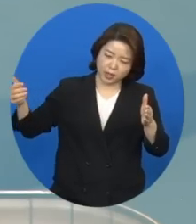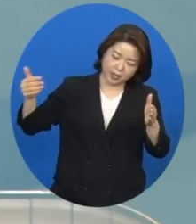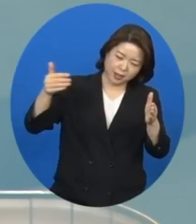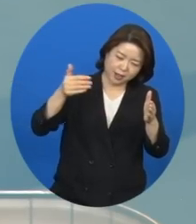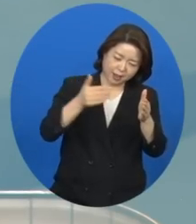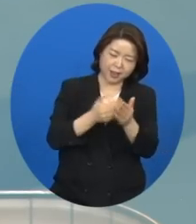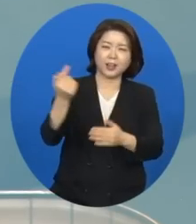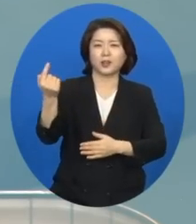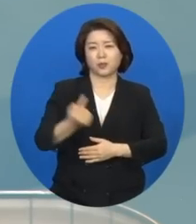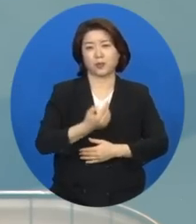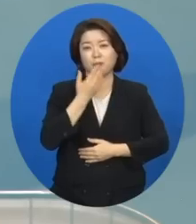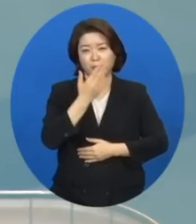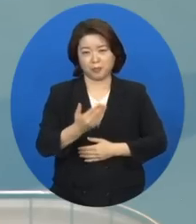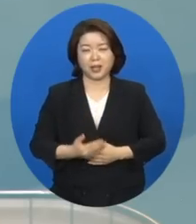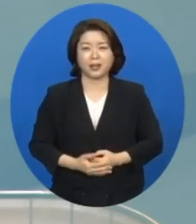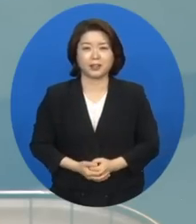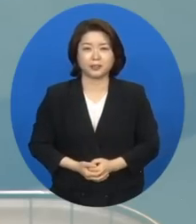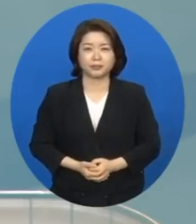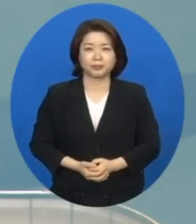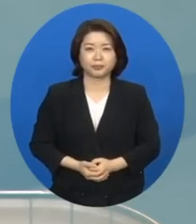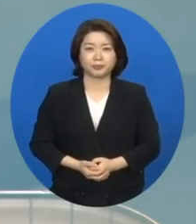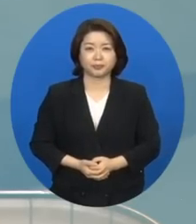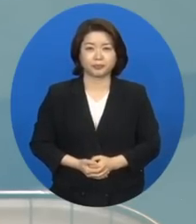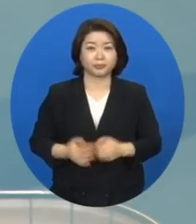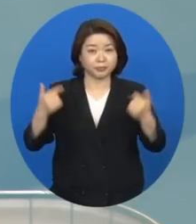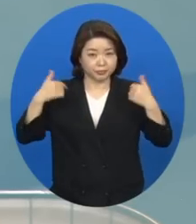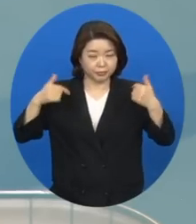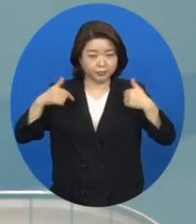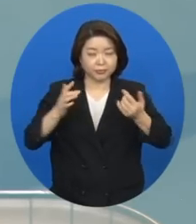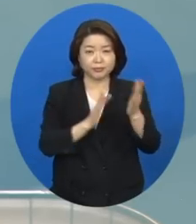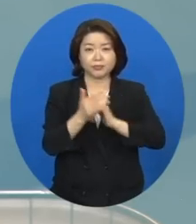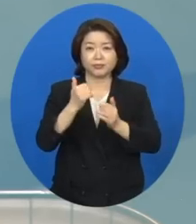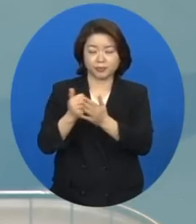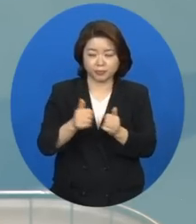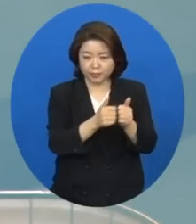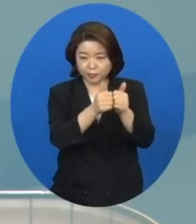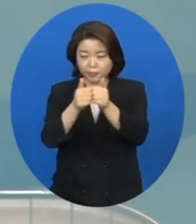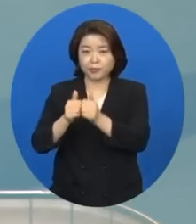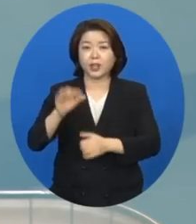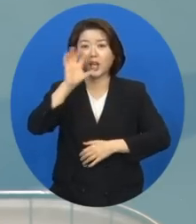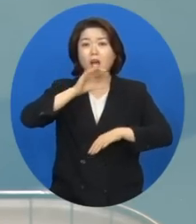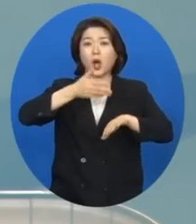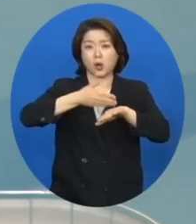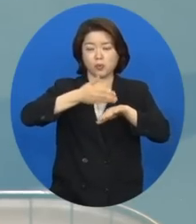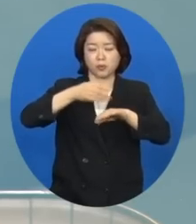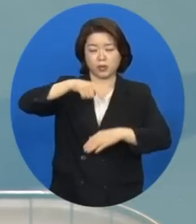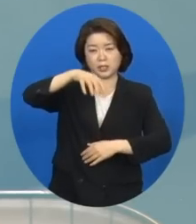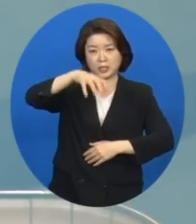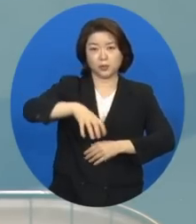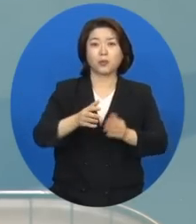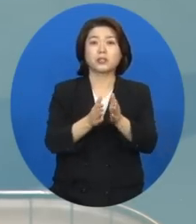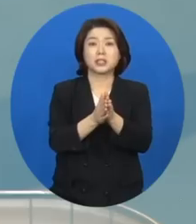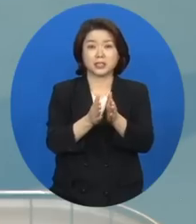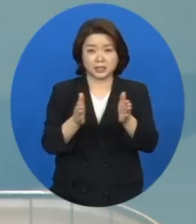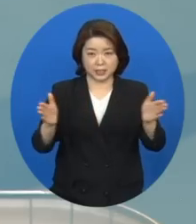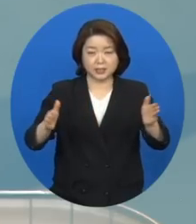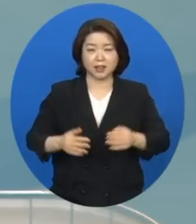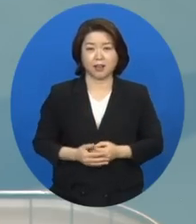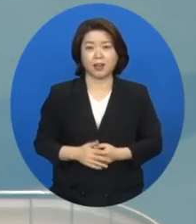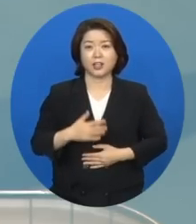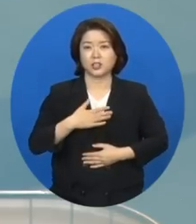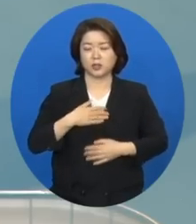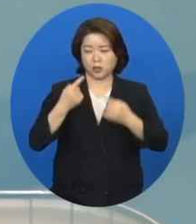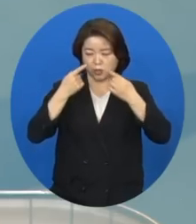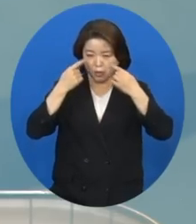수 있었습니다. 날마다 예수님과 동행하는 훈련을 이곳에서 시작하면서 저는